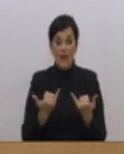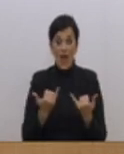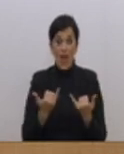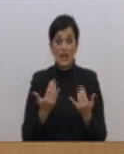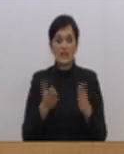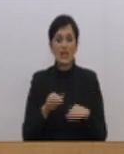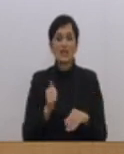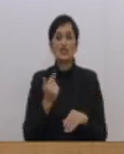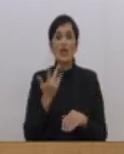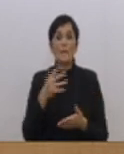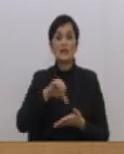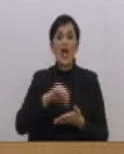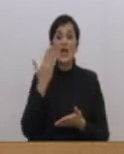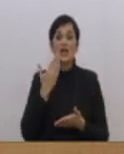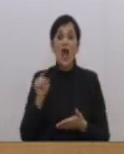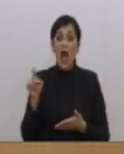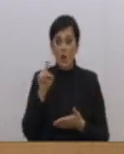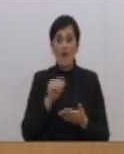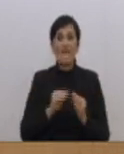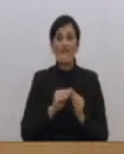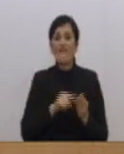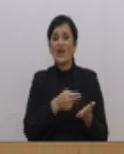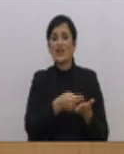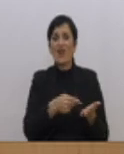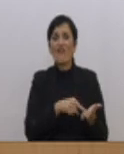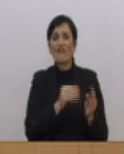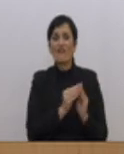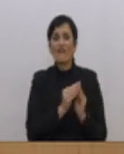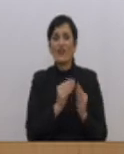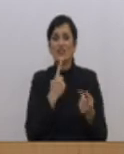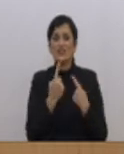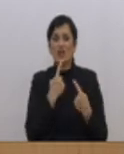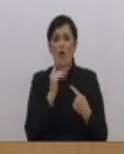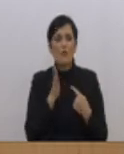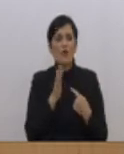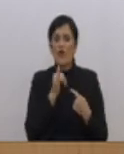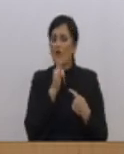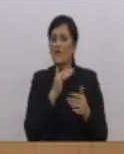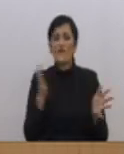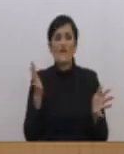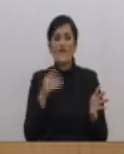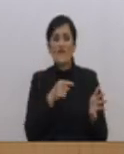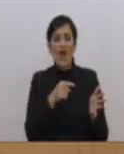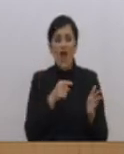დარჩენილია რამდენიმე გამოსვლა და ალბათ ისევ ამ რეზოლუციაზე იქნება საუბარი. Ვერაფერი ვერ